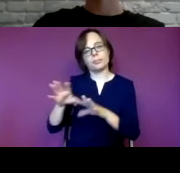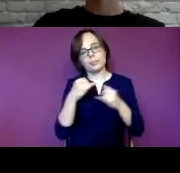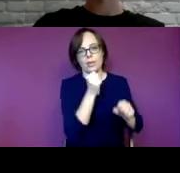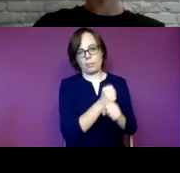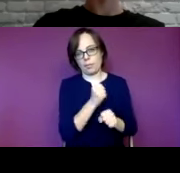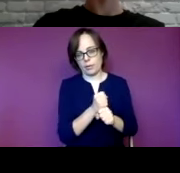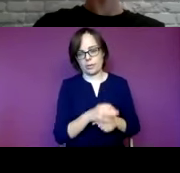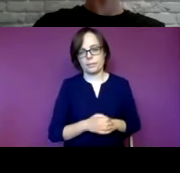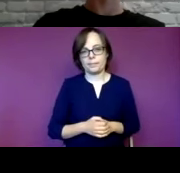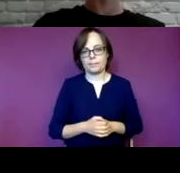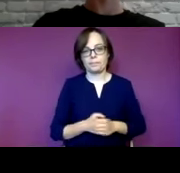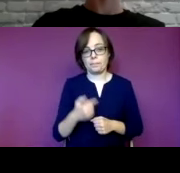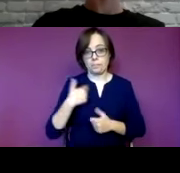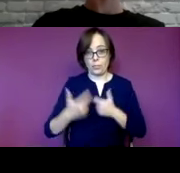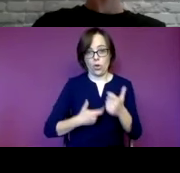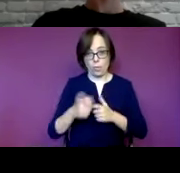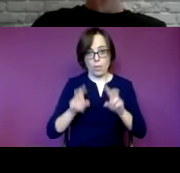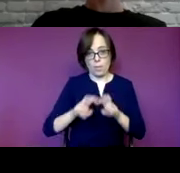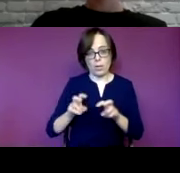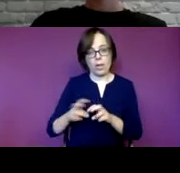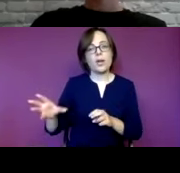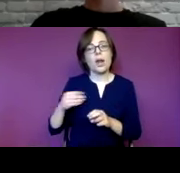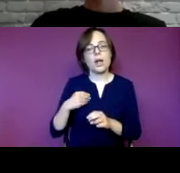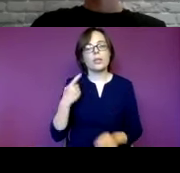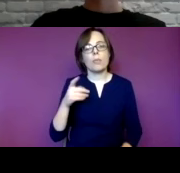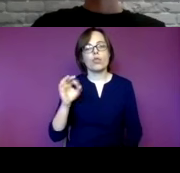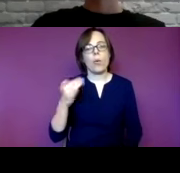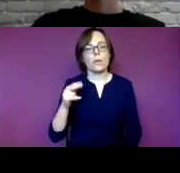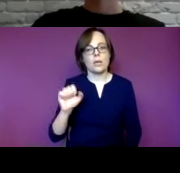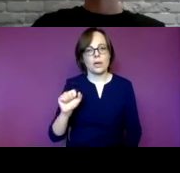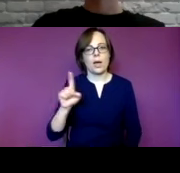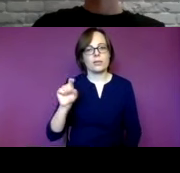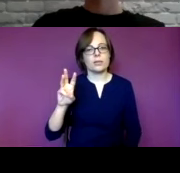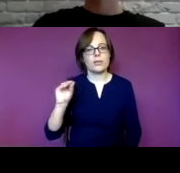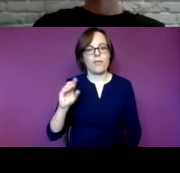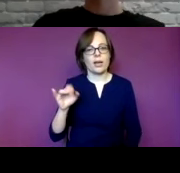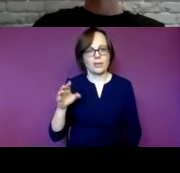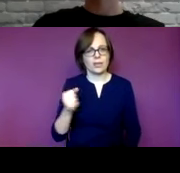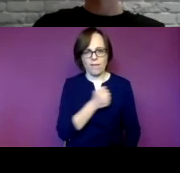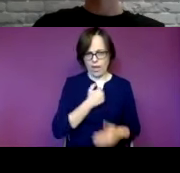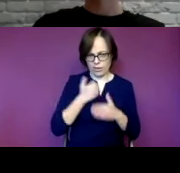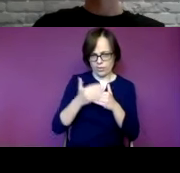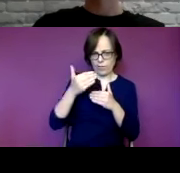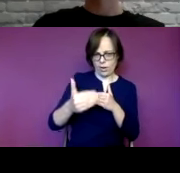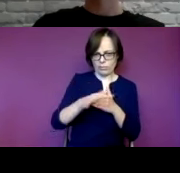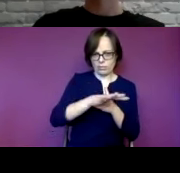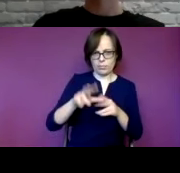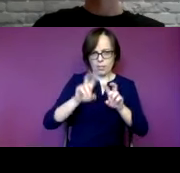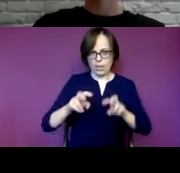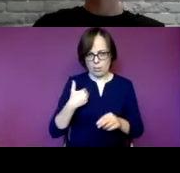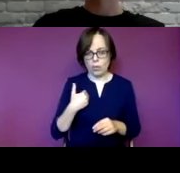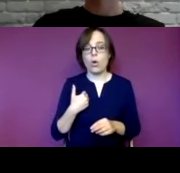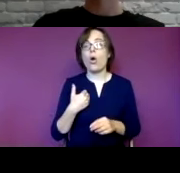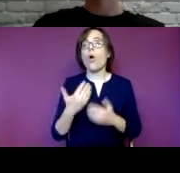badań, które zrobiłam z Dominiką Węglińską, pod Warszawą, wynika, że też te dwa światy właściwie